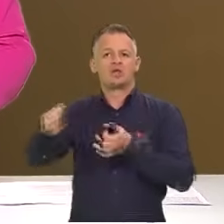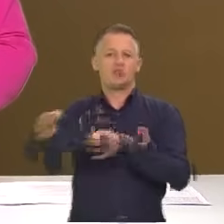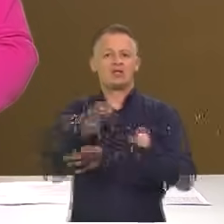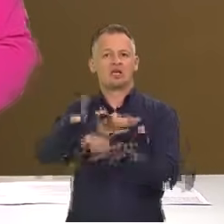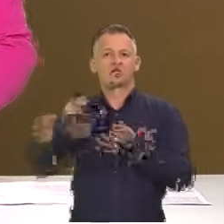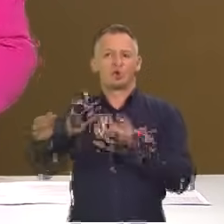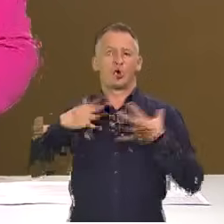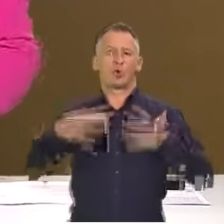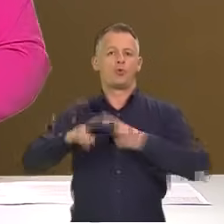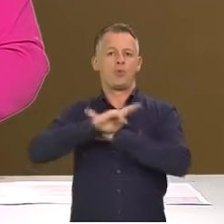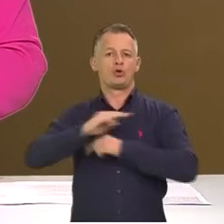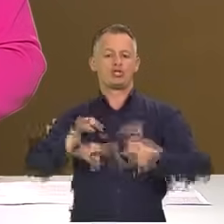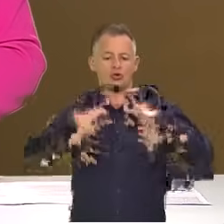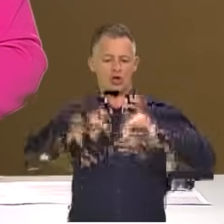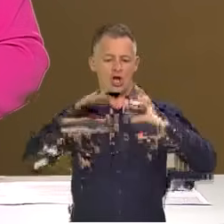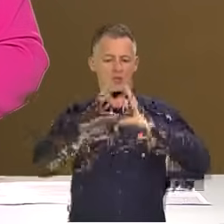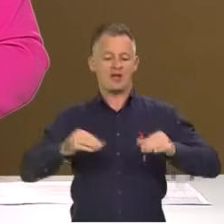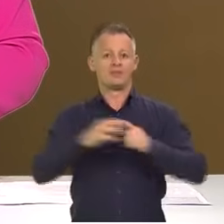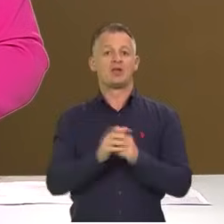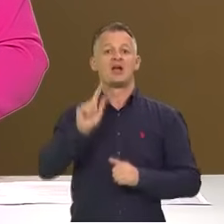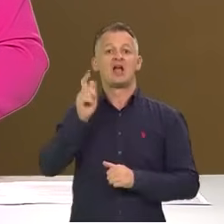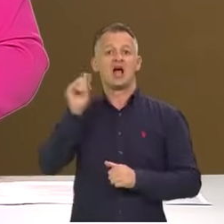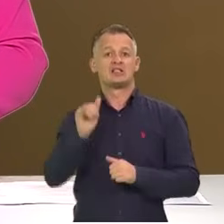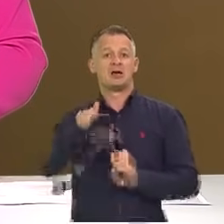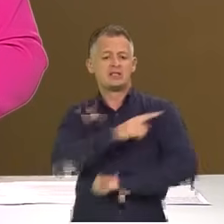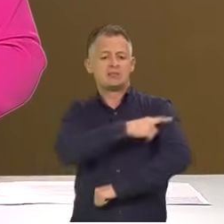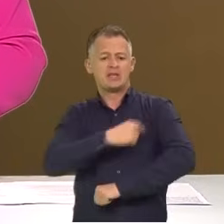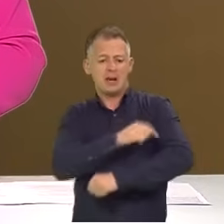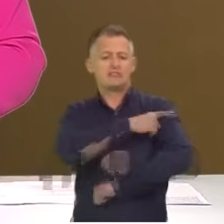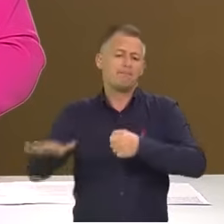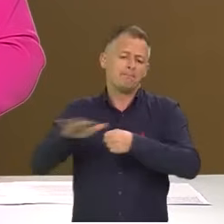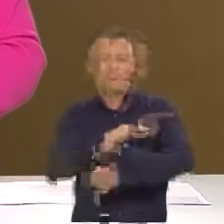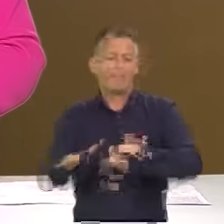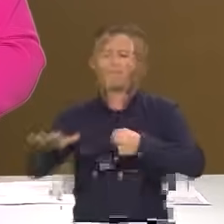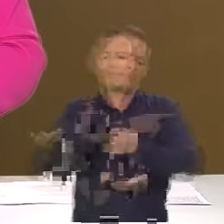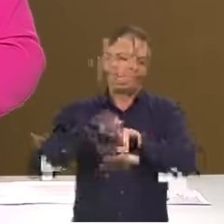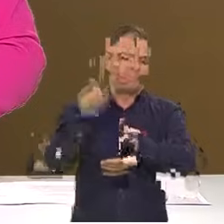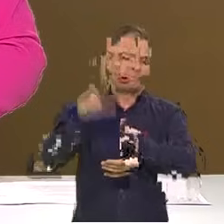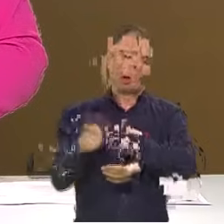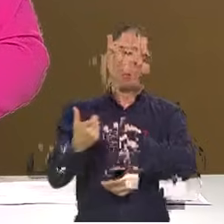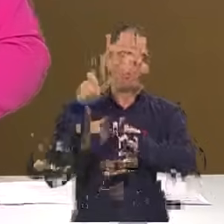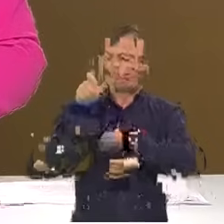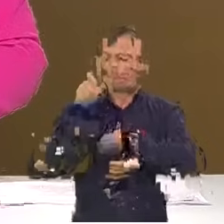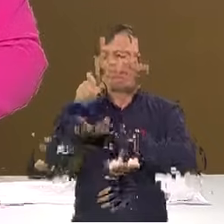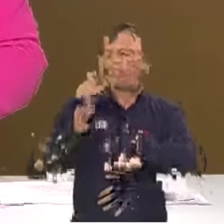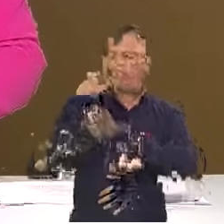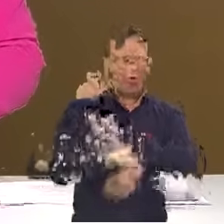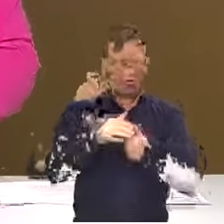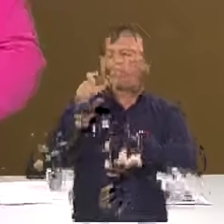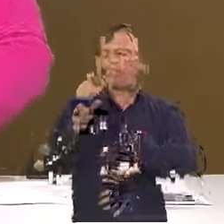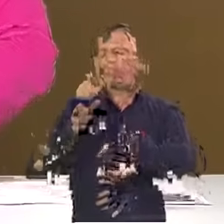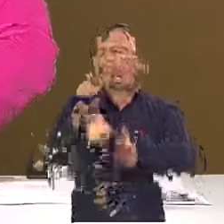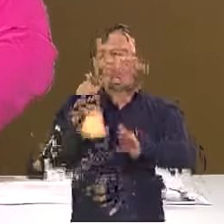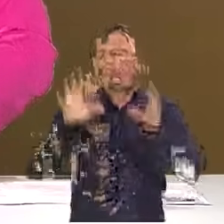Fâșia Gaza este aproape de colaps și e complet izolată. Spitalele sunt arhipline și mii de oameni riscă să moară. În această seară s-ar